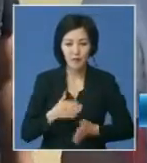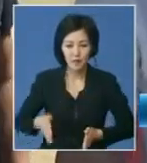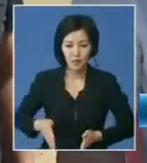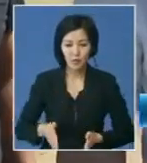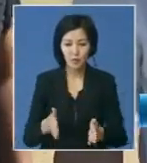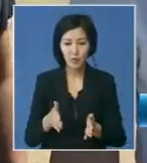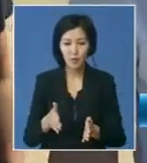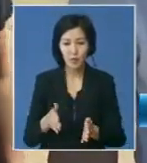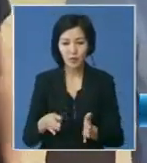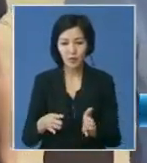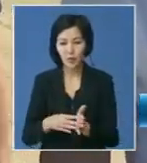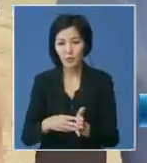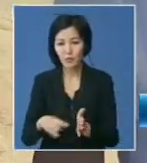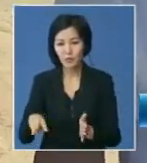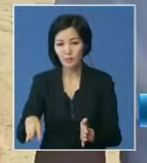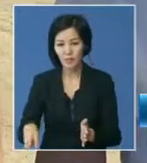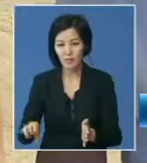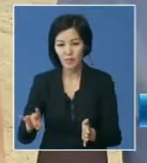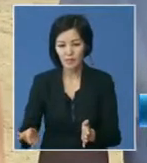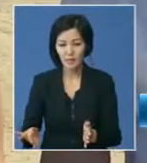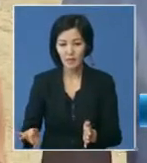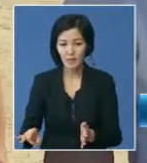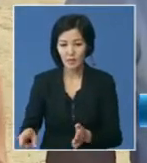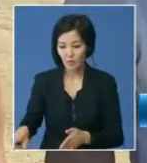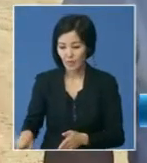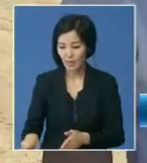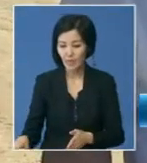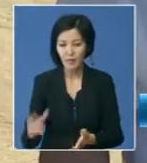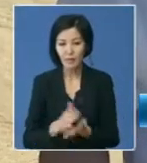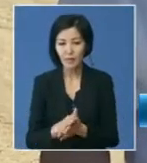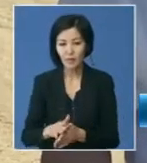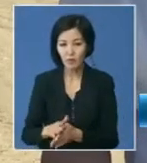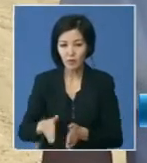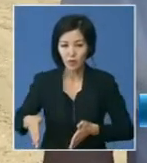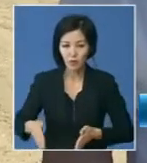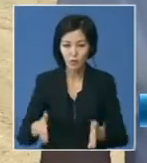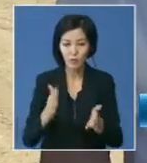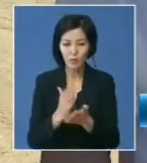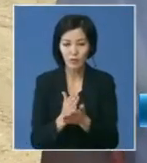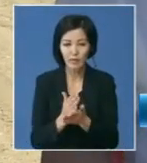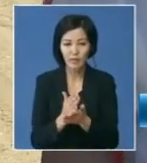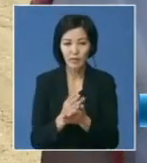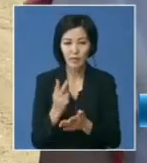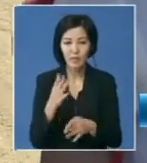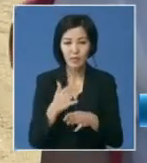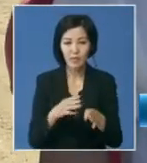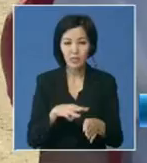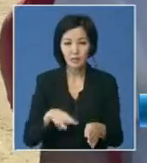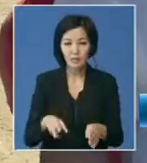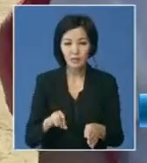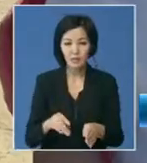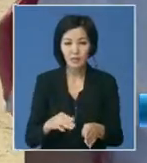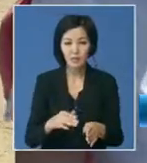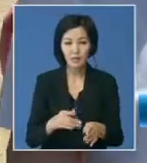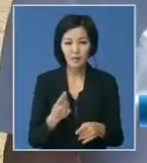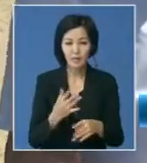жолдың табаны 9 метр, сонан кейін арық, сон тротуар, Сонда зеленый зон 2,5 метр ғой. Ну. Біз 1,5